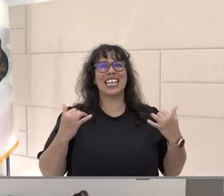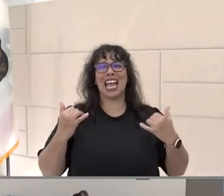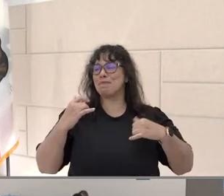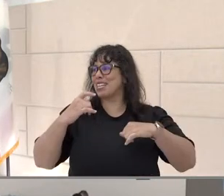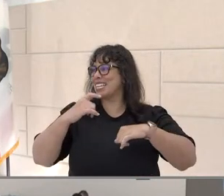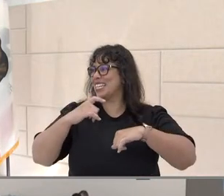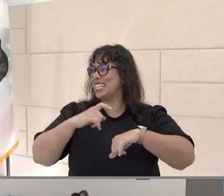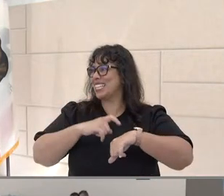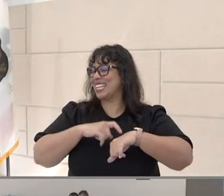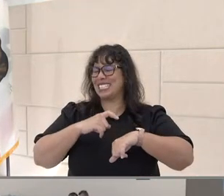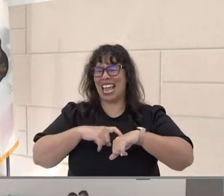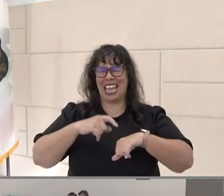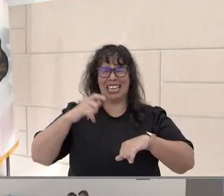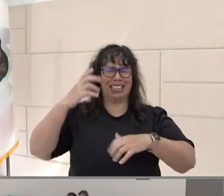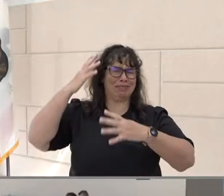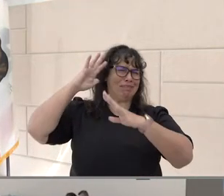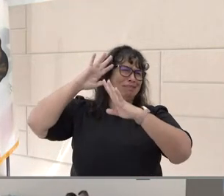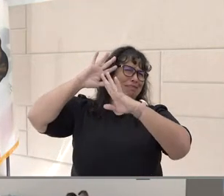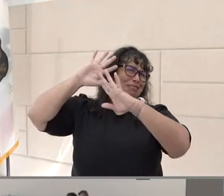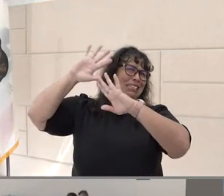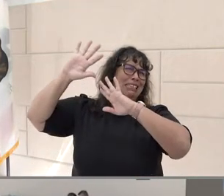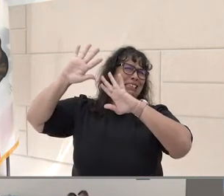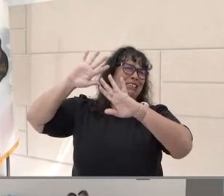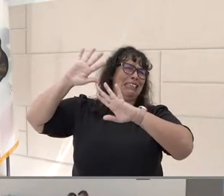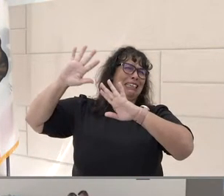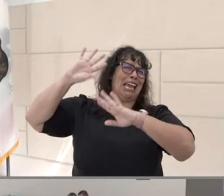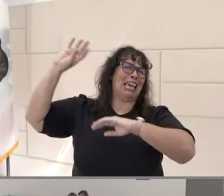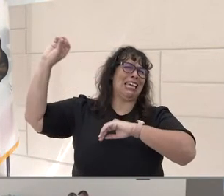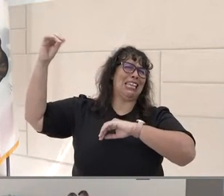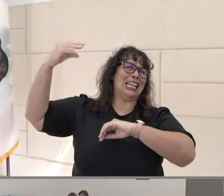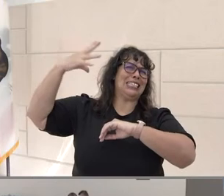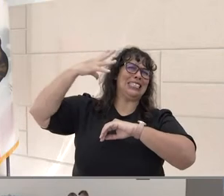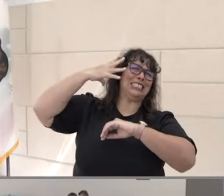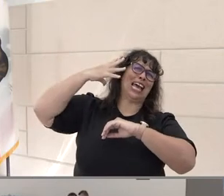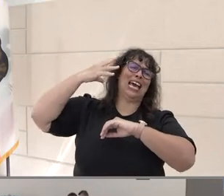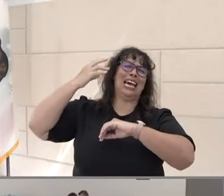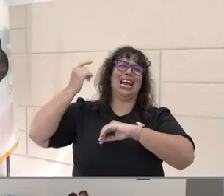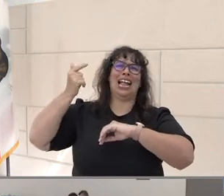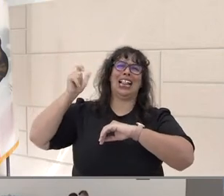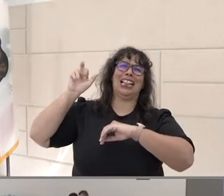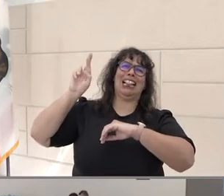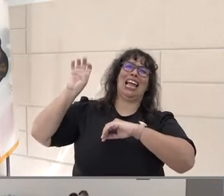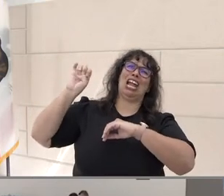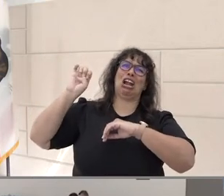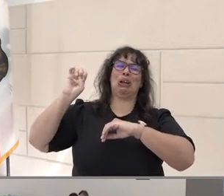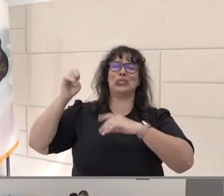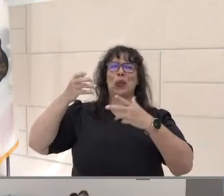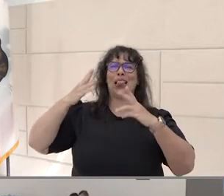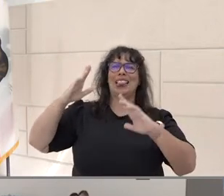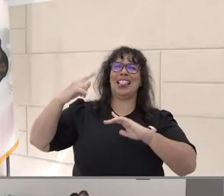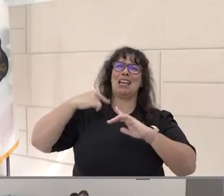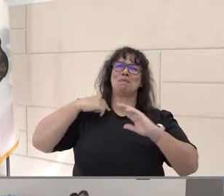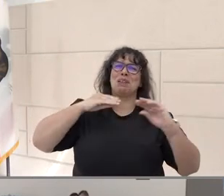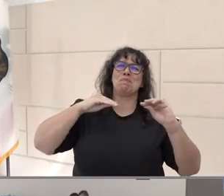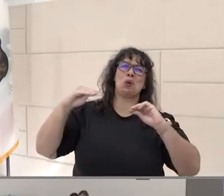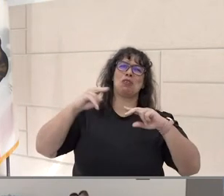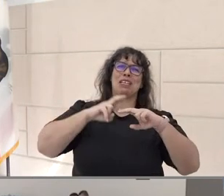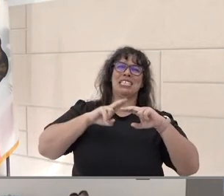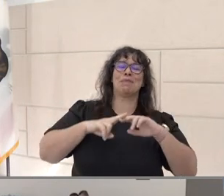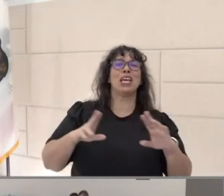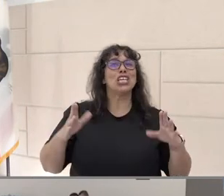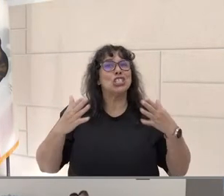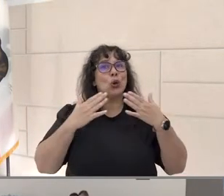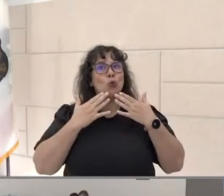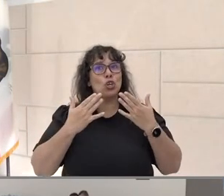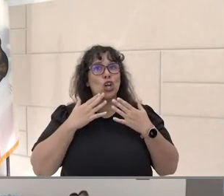ដល់ក្នុងពេលនេះខ្ញុំតែងតែមានការចាំងផ្នែកខ្ញុំចង់ខត់ទៅខាងនោះបន្តិចក៏មកចាំងផ្នែកពេក